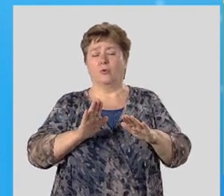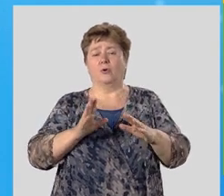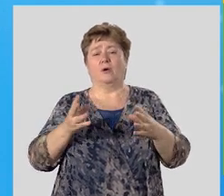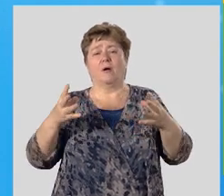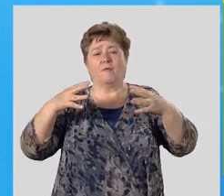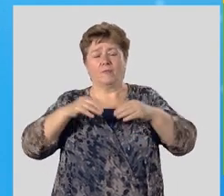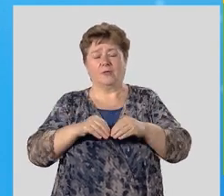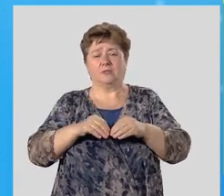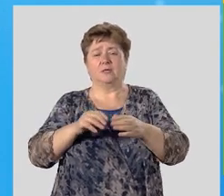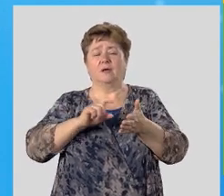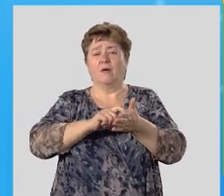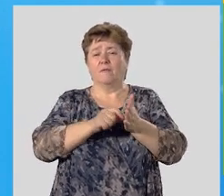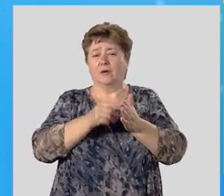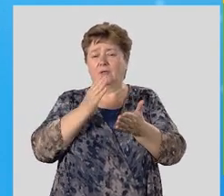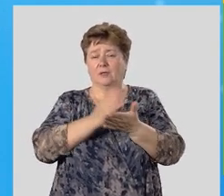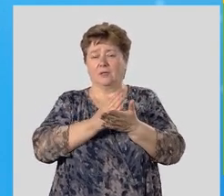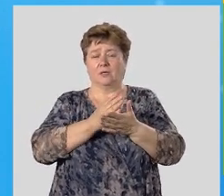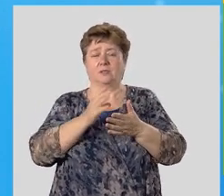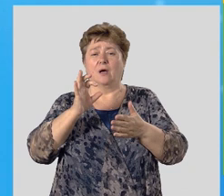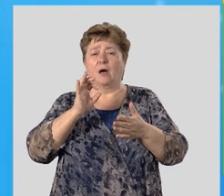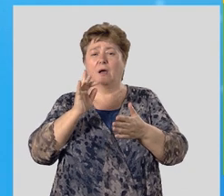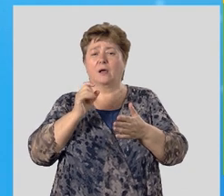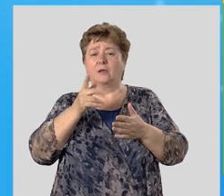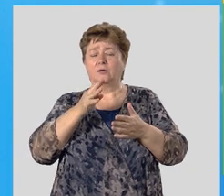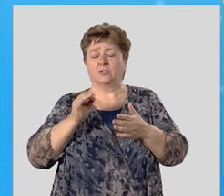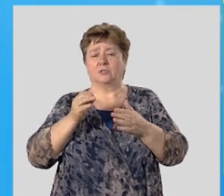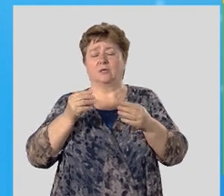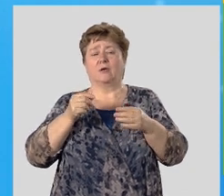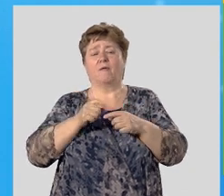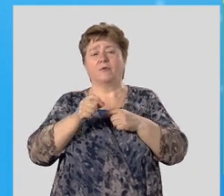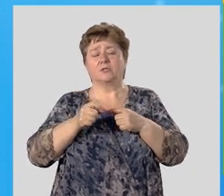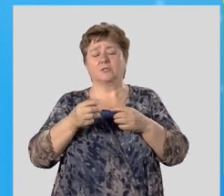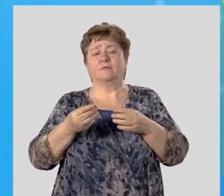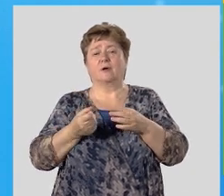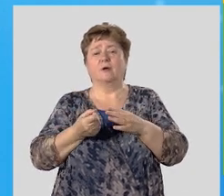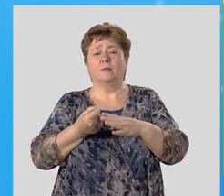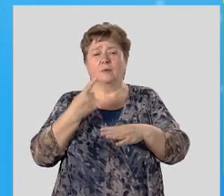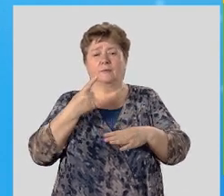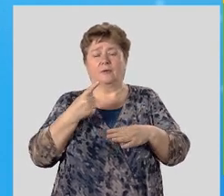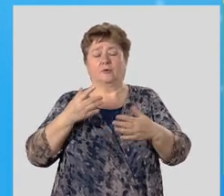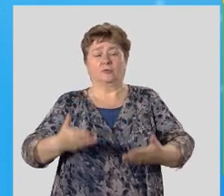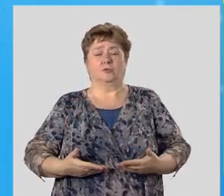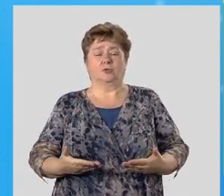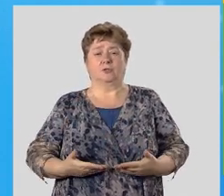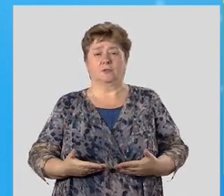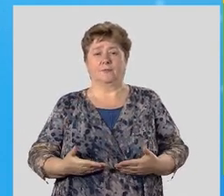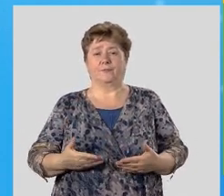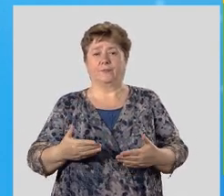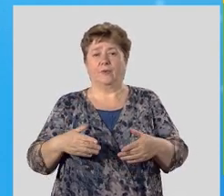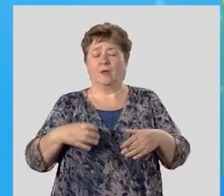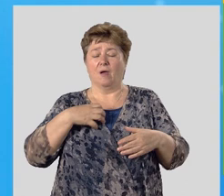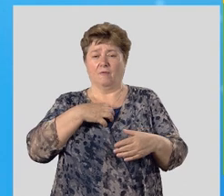находясь в клетке, органические вещества обеспечивают проявление жизни.